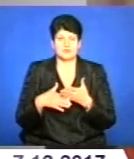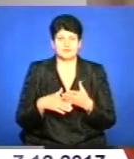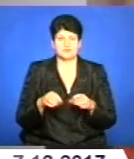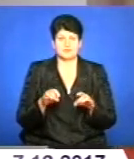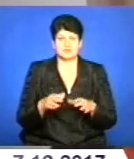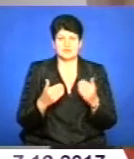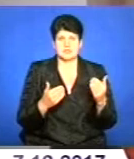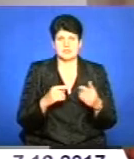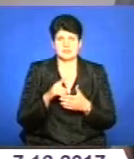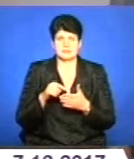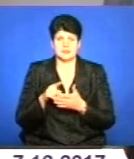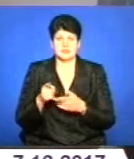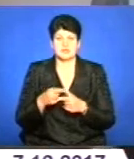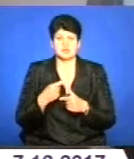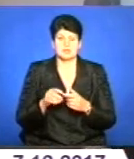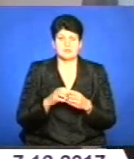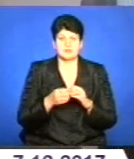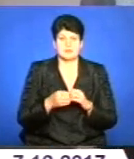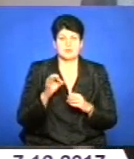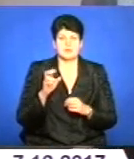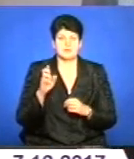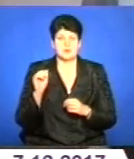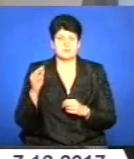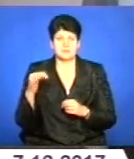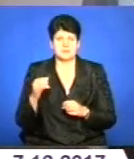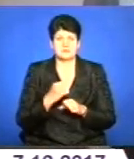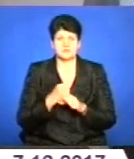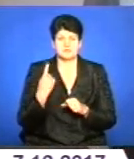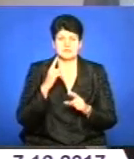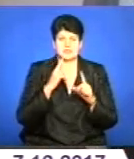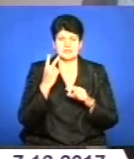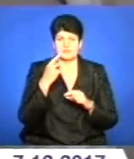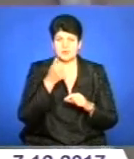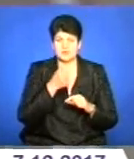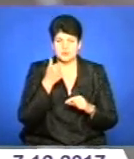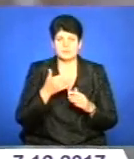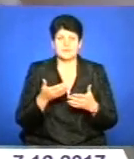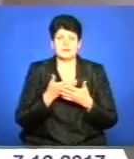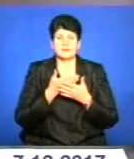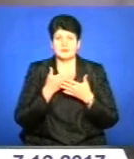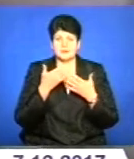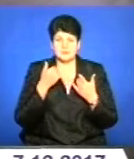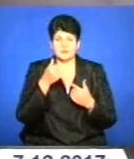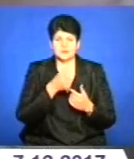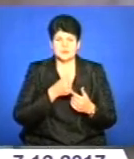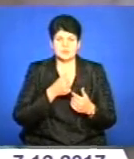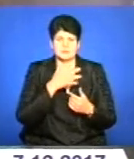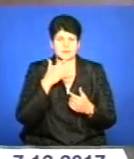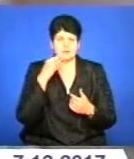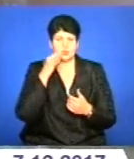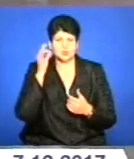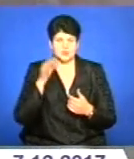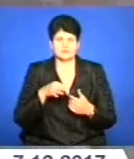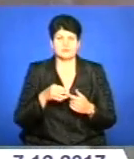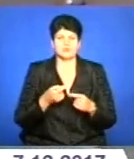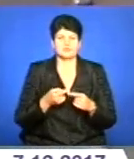якісь їхні питання чи проблеми. Ольга Бабій працює в обласній раді 2 роки. Каже, відсутність багаторічного досвіду у сфері місцевого